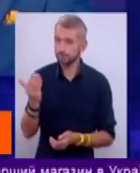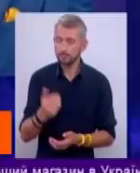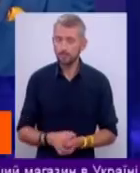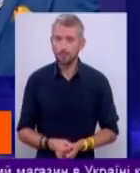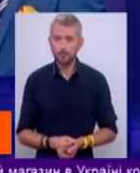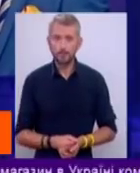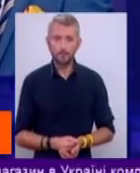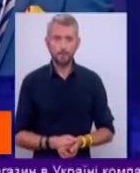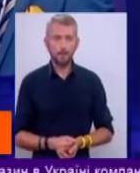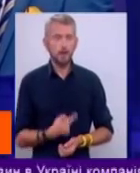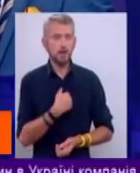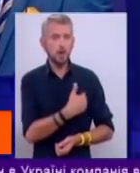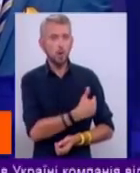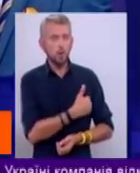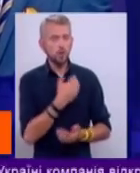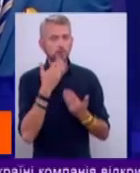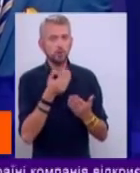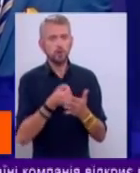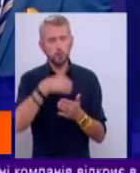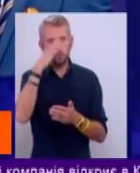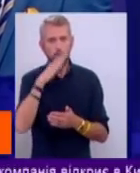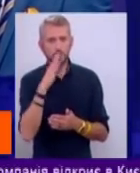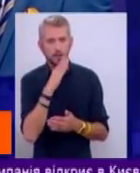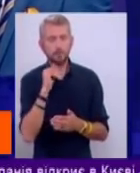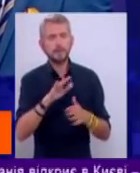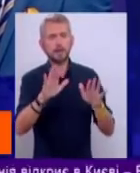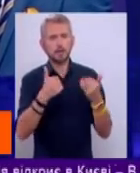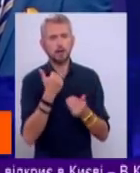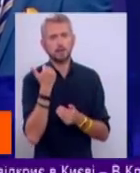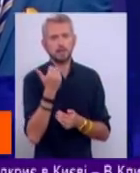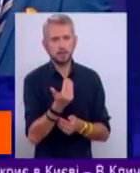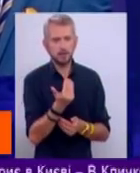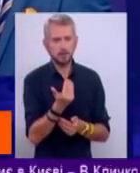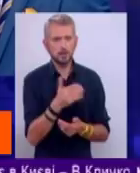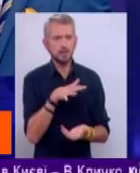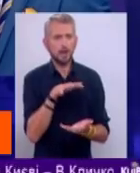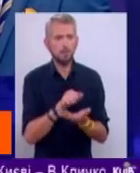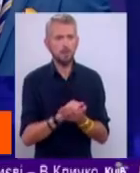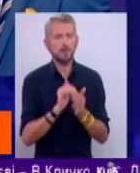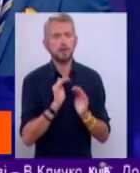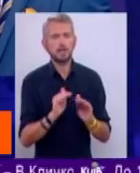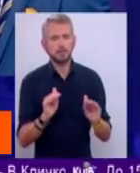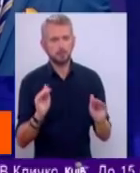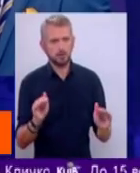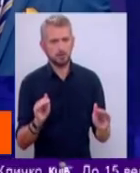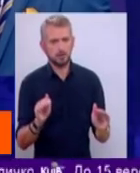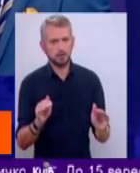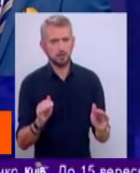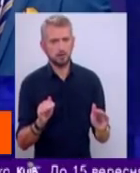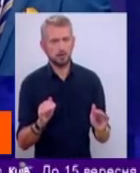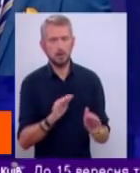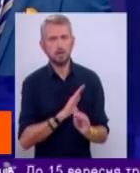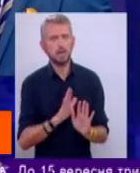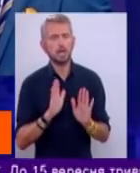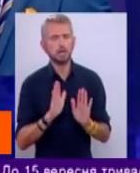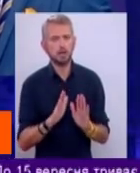ласка. Я хочу звернутися до батьків і закликати їх займатися дітьми не